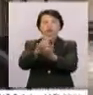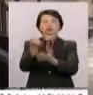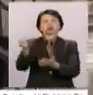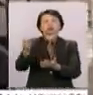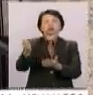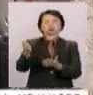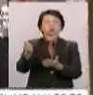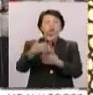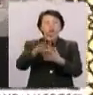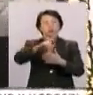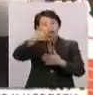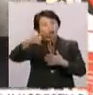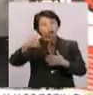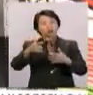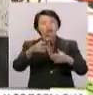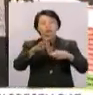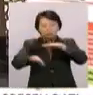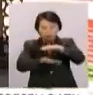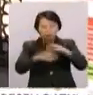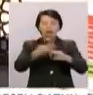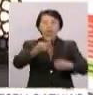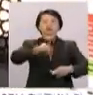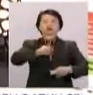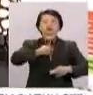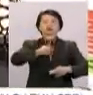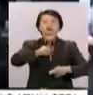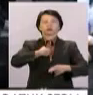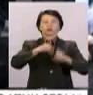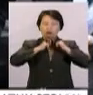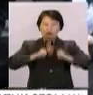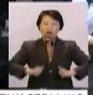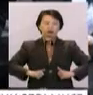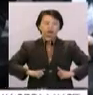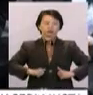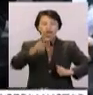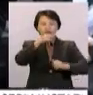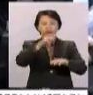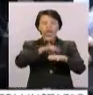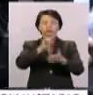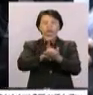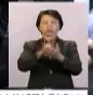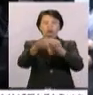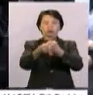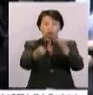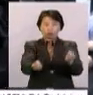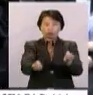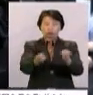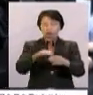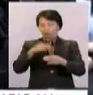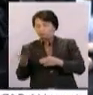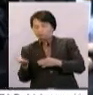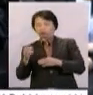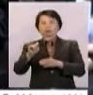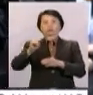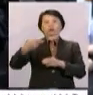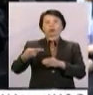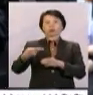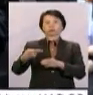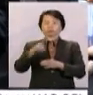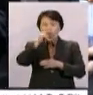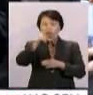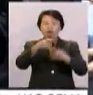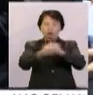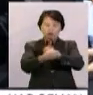kan. Yang lain masih under my name. So alamat tu sebab masa tu kat ofis sebelah tabung haji je kan. So memang